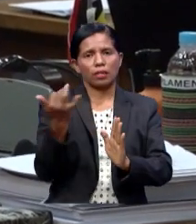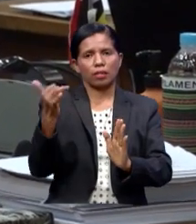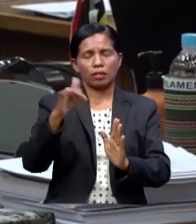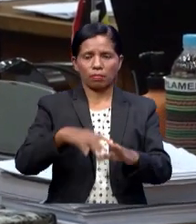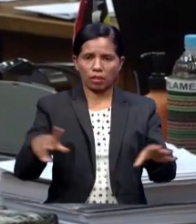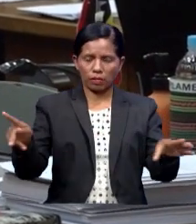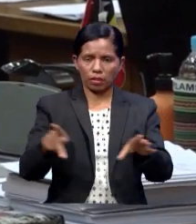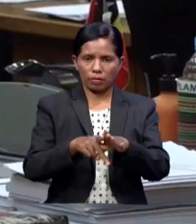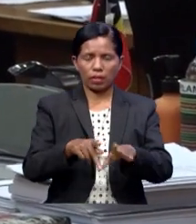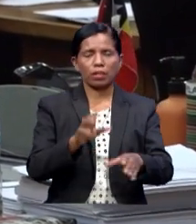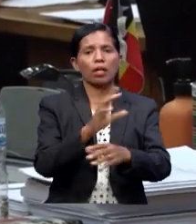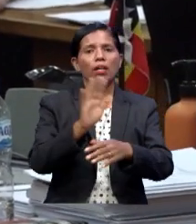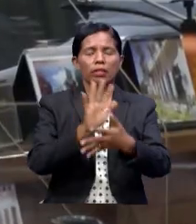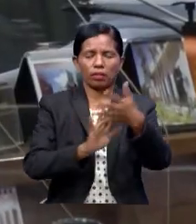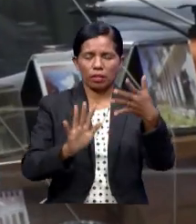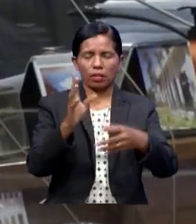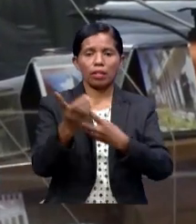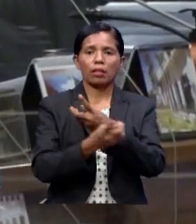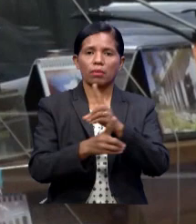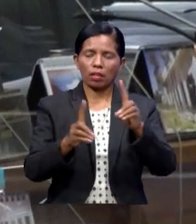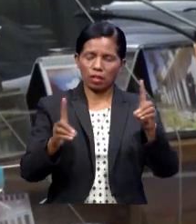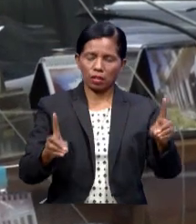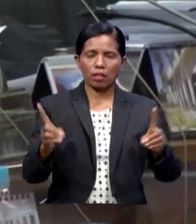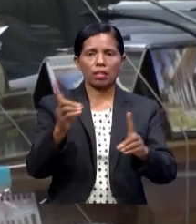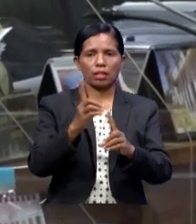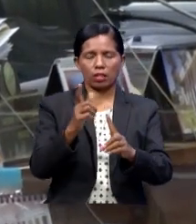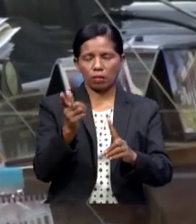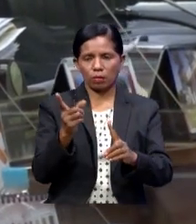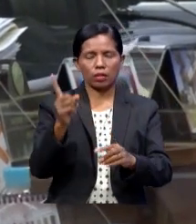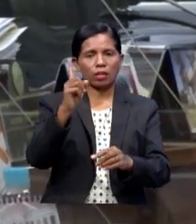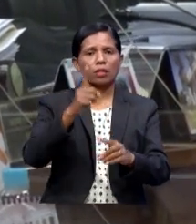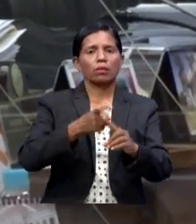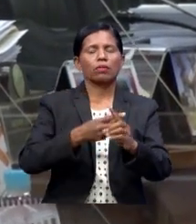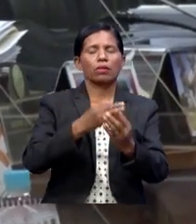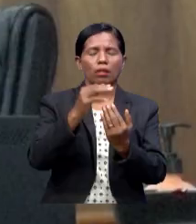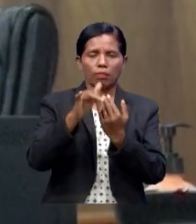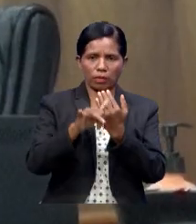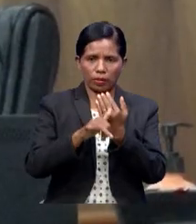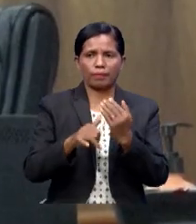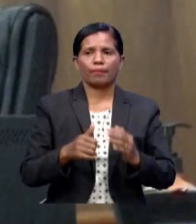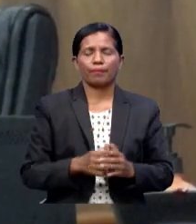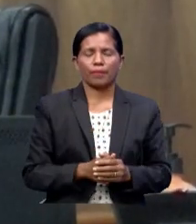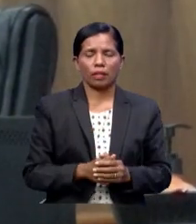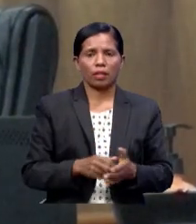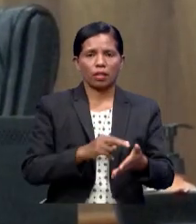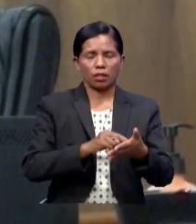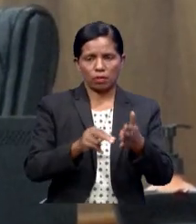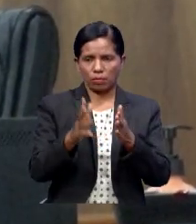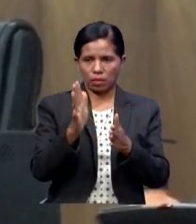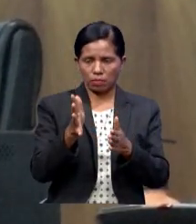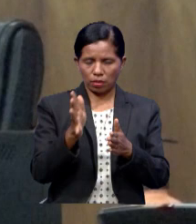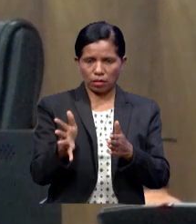participă samba festa democrația, nebe se acontese ia lor ringruanul răsing ida fără maionem. Lei numărul 50 bara